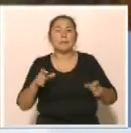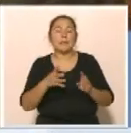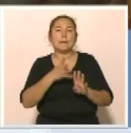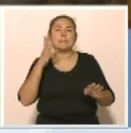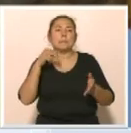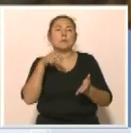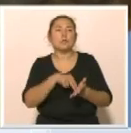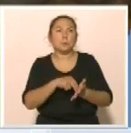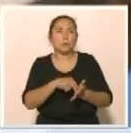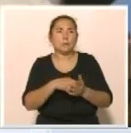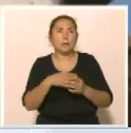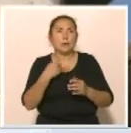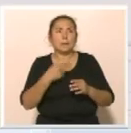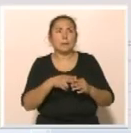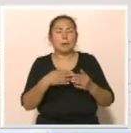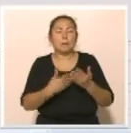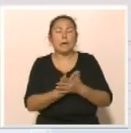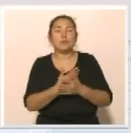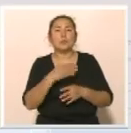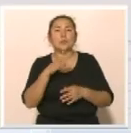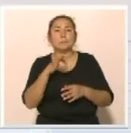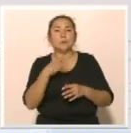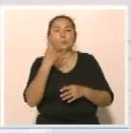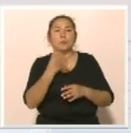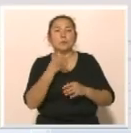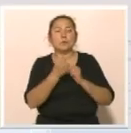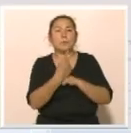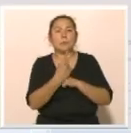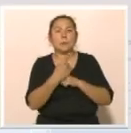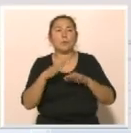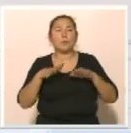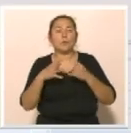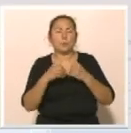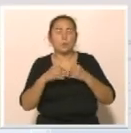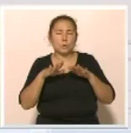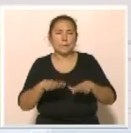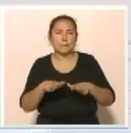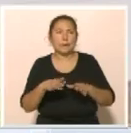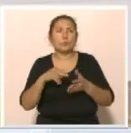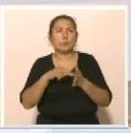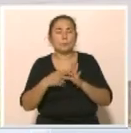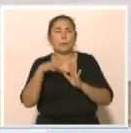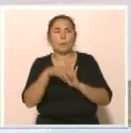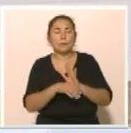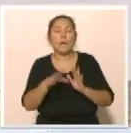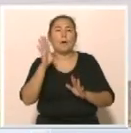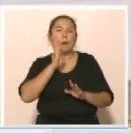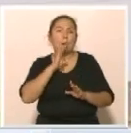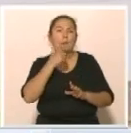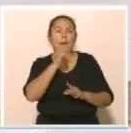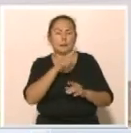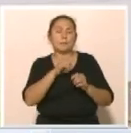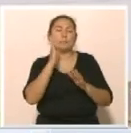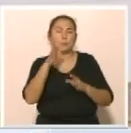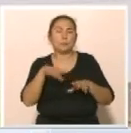тұр. Жыл аяғына дейін бас жоспарға сәйкес 411 учаскені беру жоспарланған. Келер жылы ауыз су мен газ құбыры